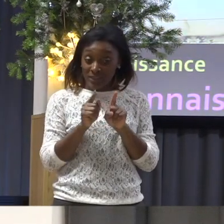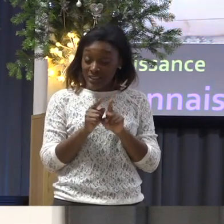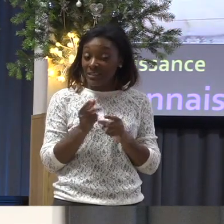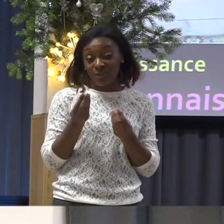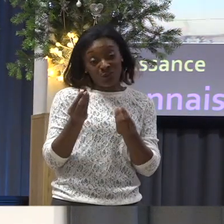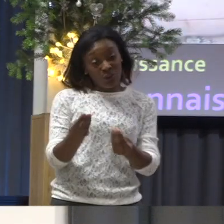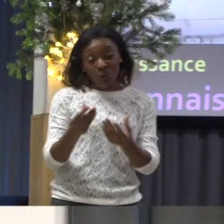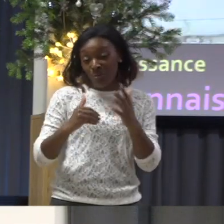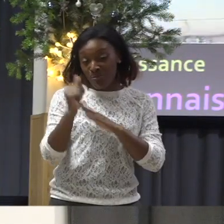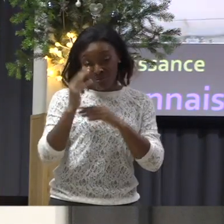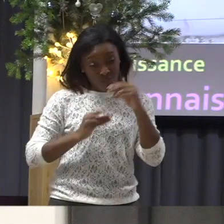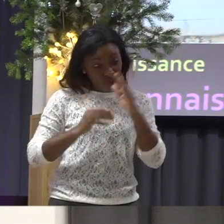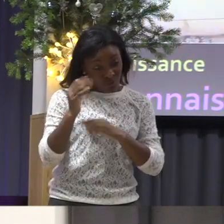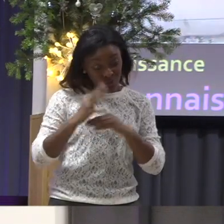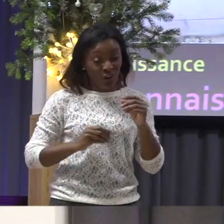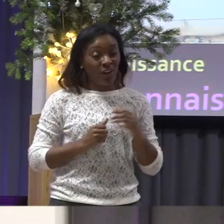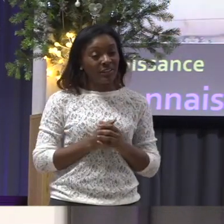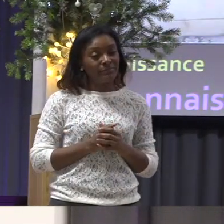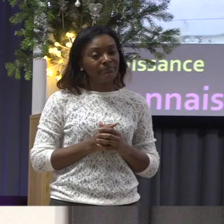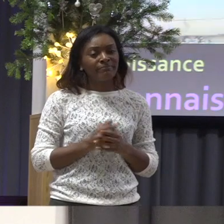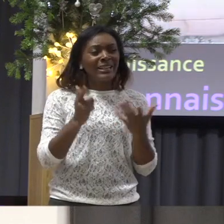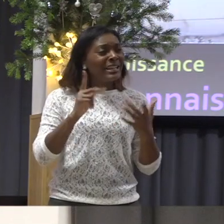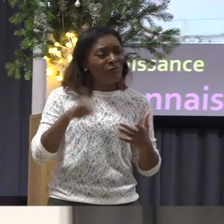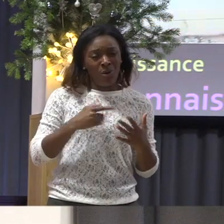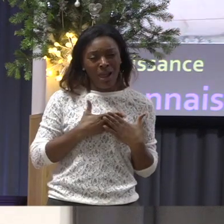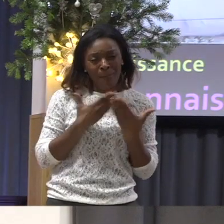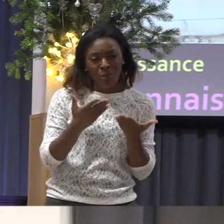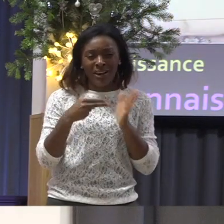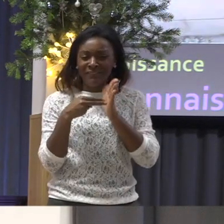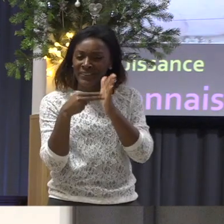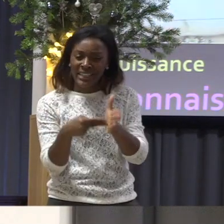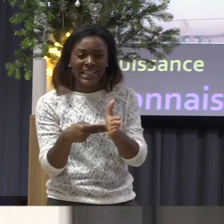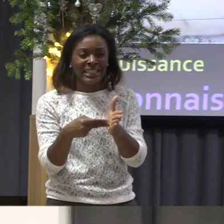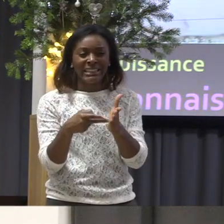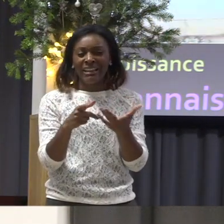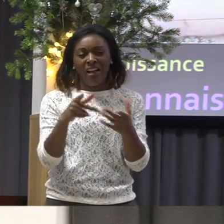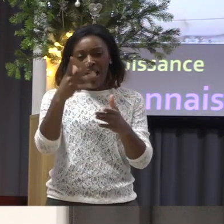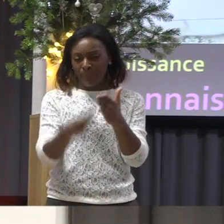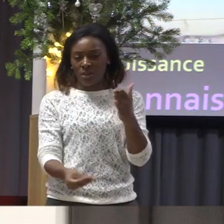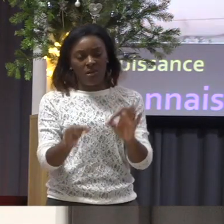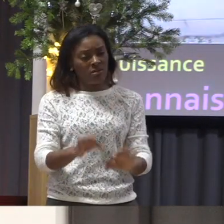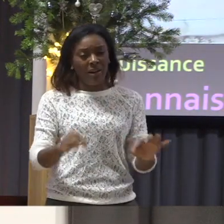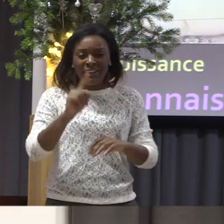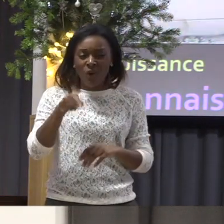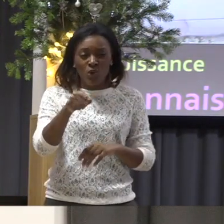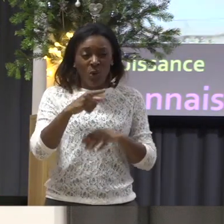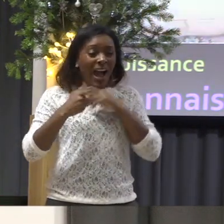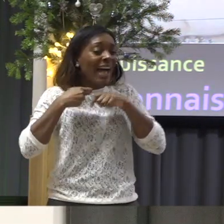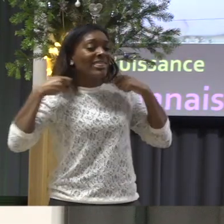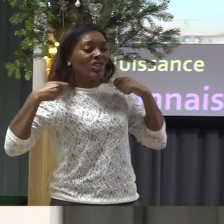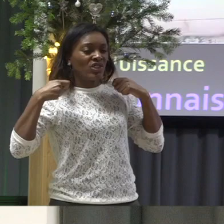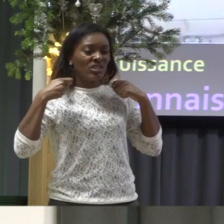t'assureront le bonheur. Que l'amour et la fidélité ne te fassent jamais défaut. Attache-les autour de ton